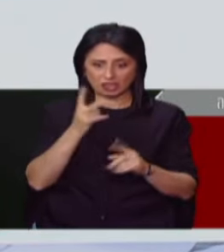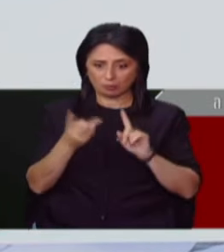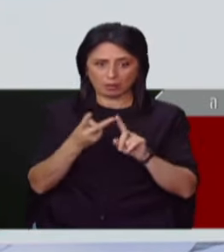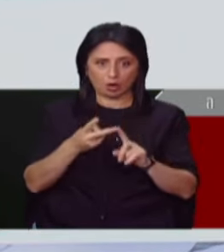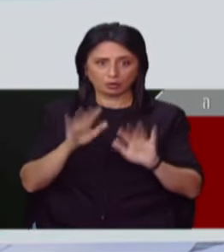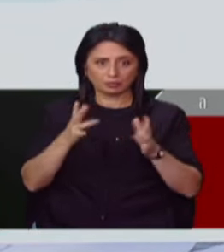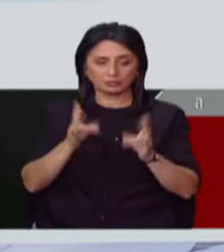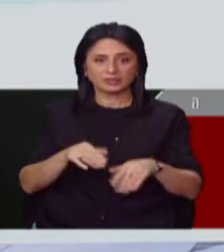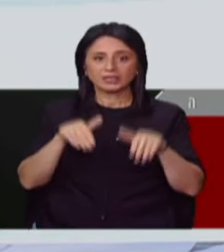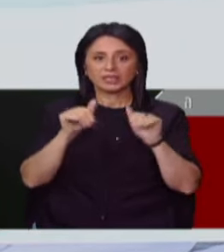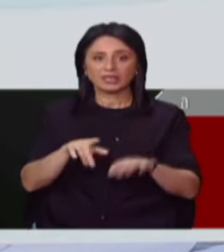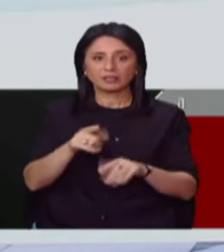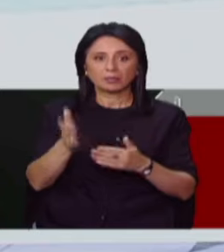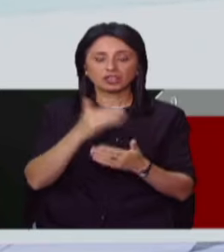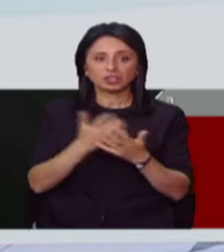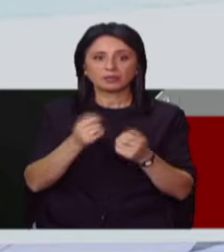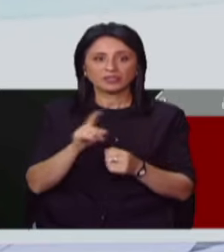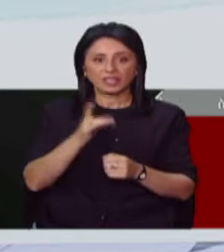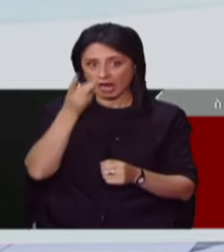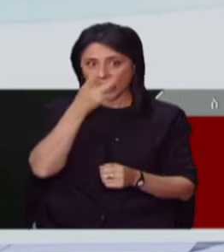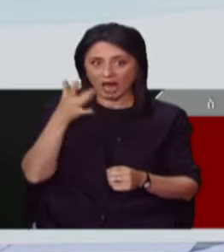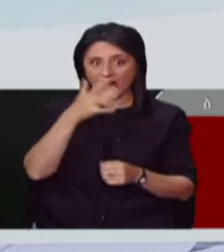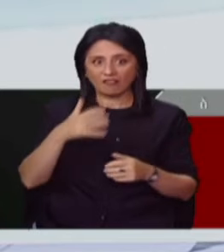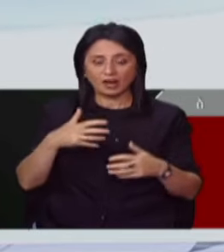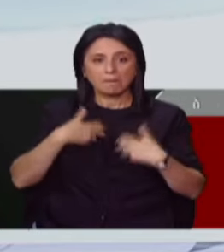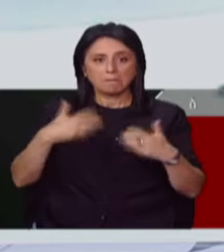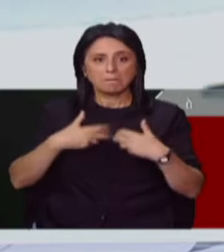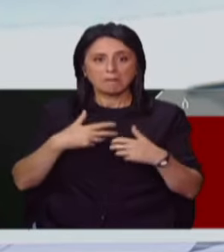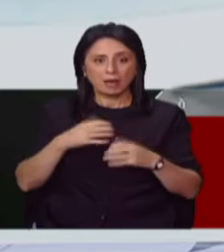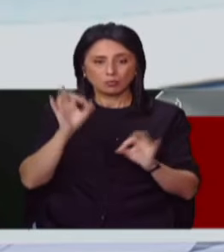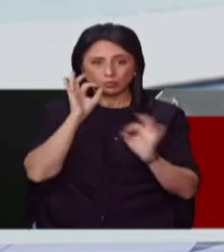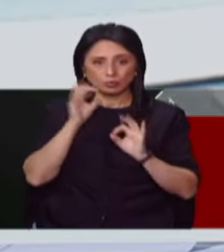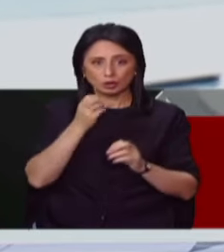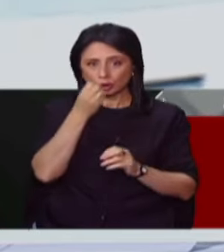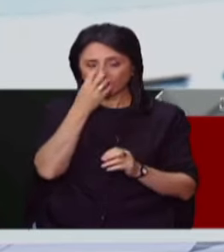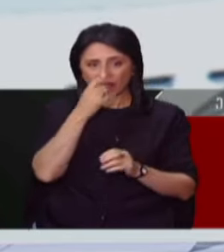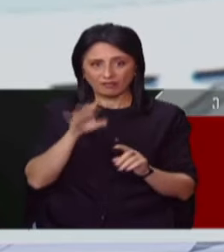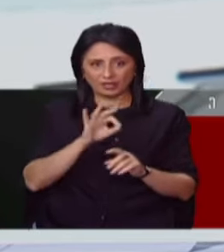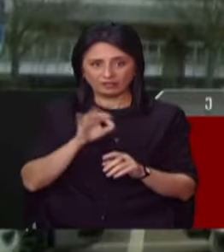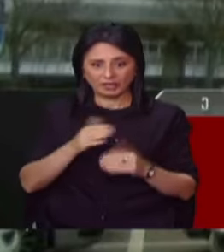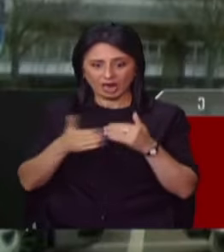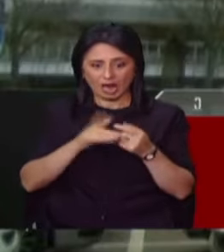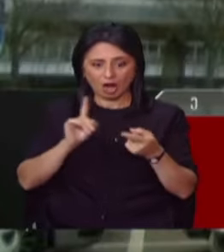მოხდა. გადაწყვეტილება მას შემდეგ მიიღეს, რაც აფრიკაში მაიმუნის ყვავილი გავრცელდა. ყვავილი ახლო კონტაქტით გადადის, მას გრიპის მსგავსი